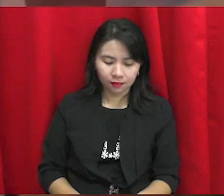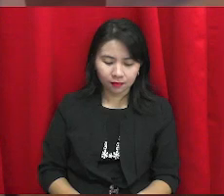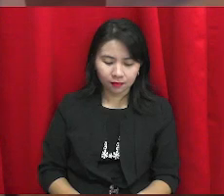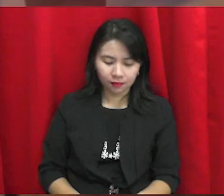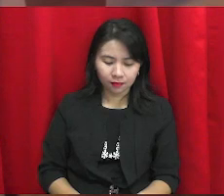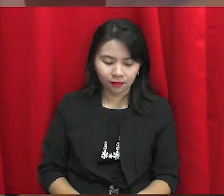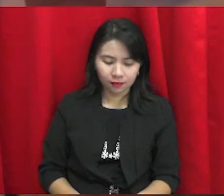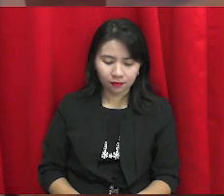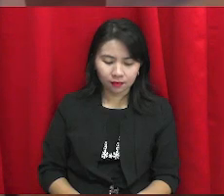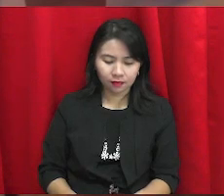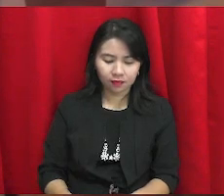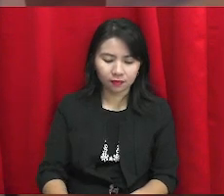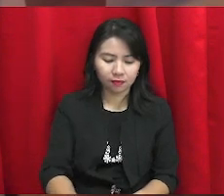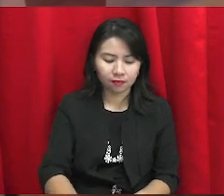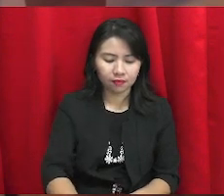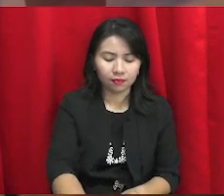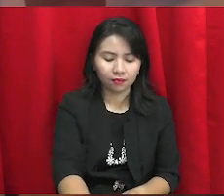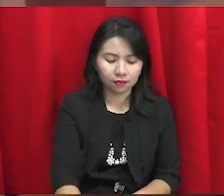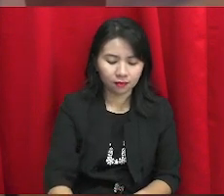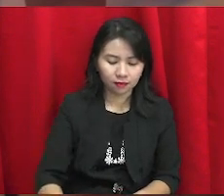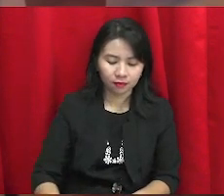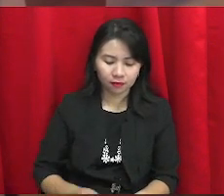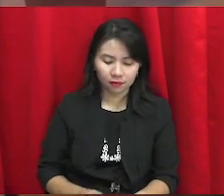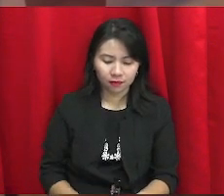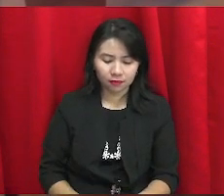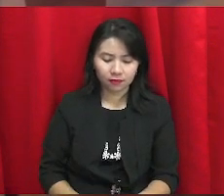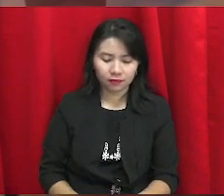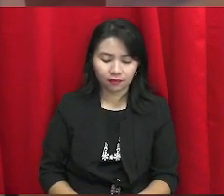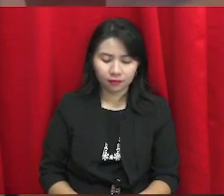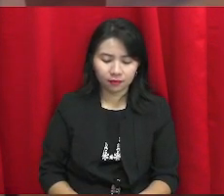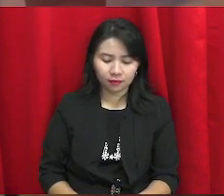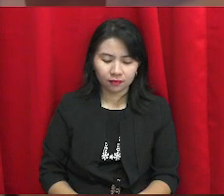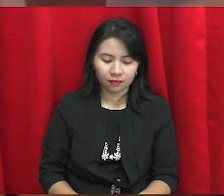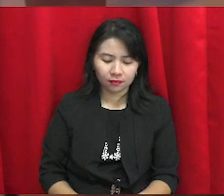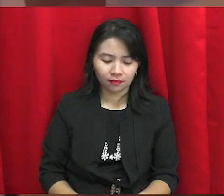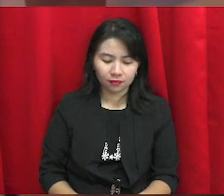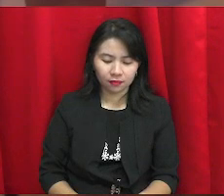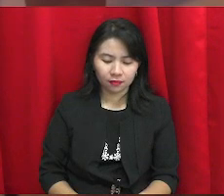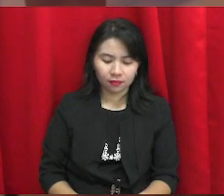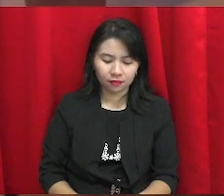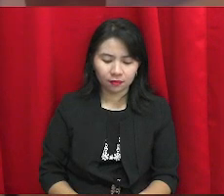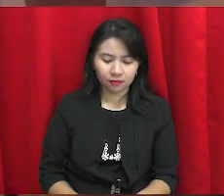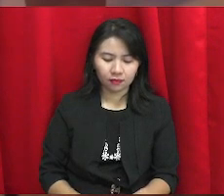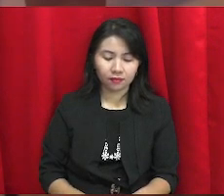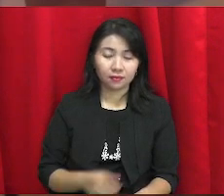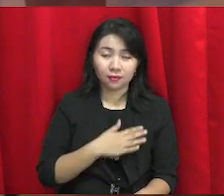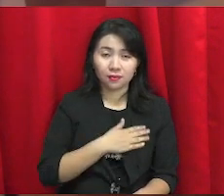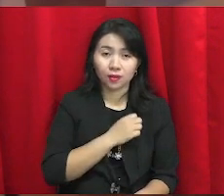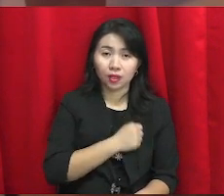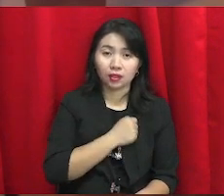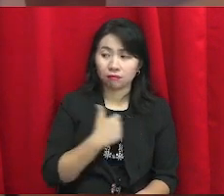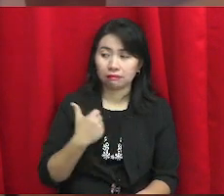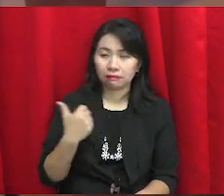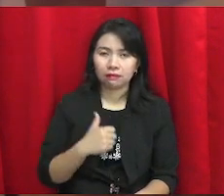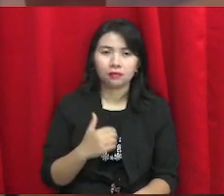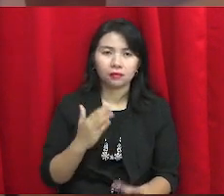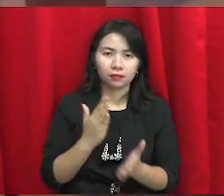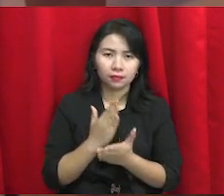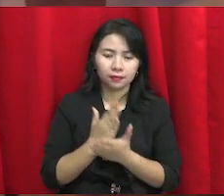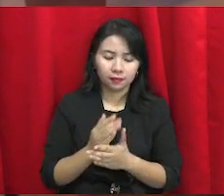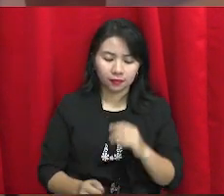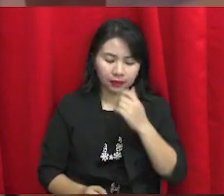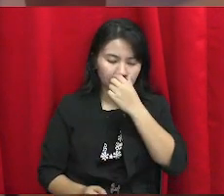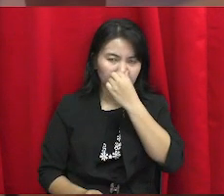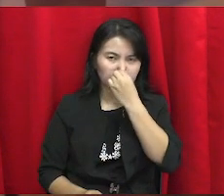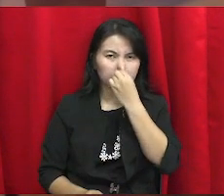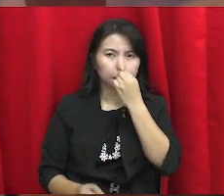Yan, medyo kasi bumabiyahin si Pastor, mga kapatid. Kaya babalik yan, hindi yan mawawala dyan. Pero alam niyo po, totoo po yan eh. Yun po yung sinasabi ni Pastor. Na